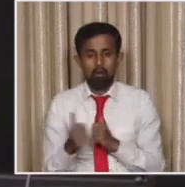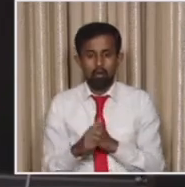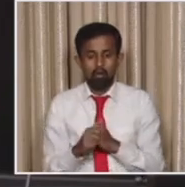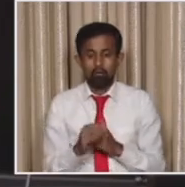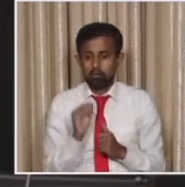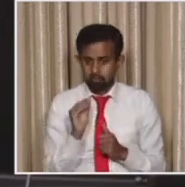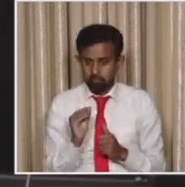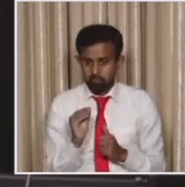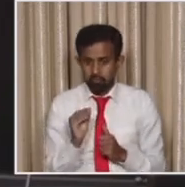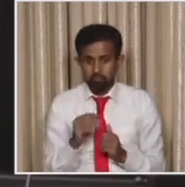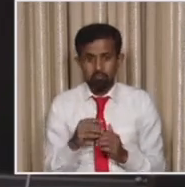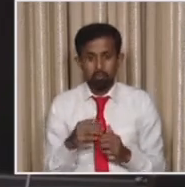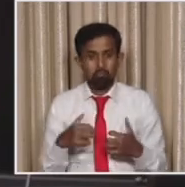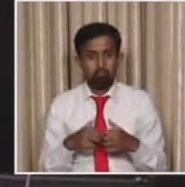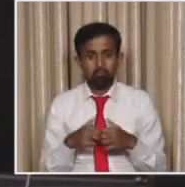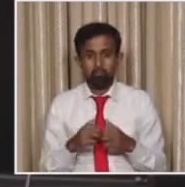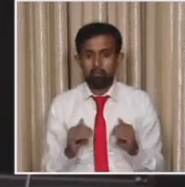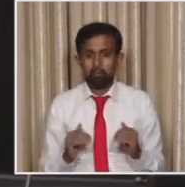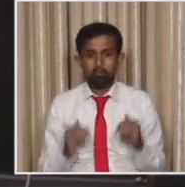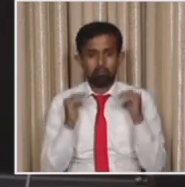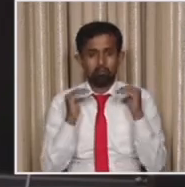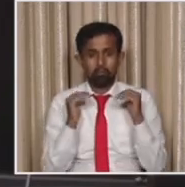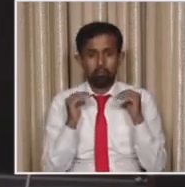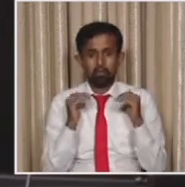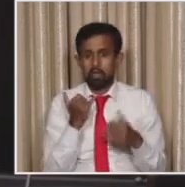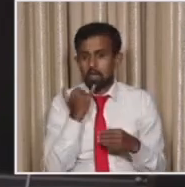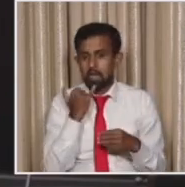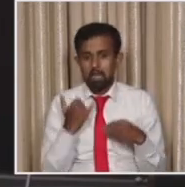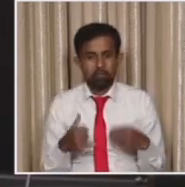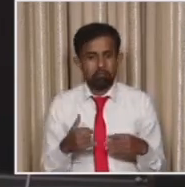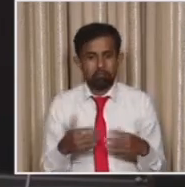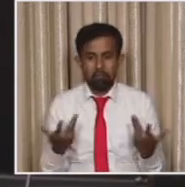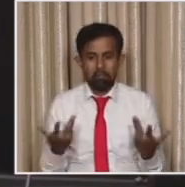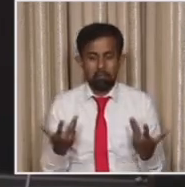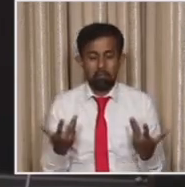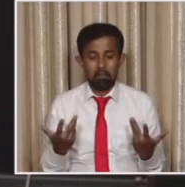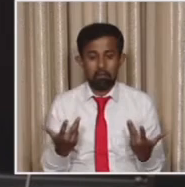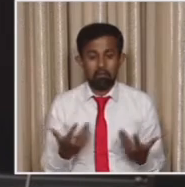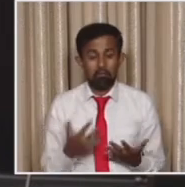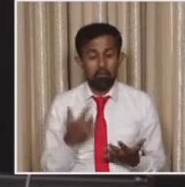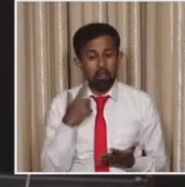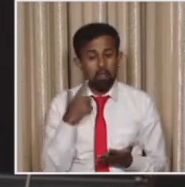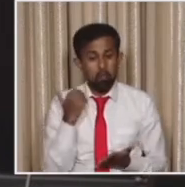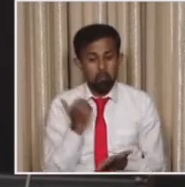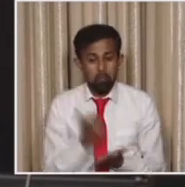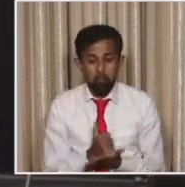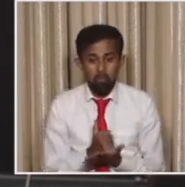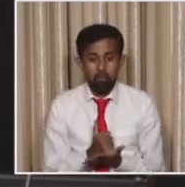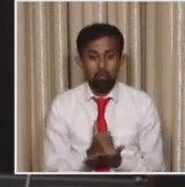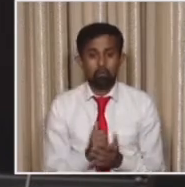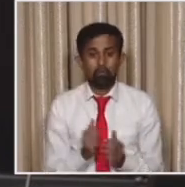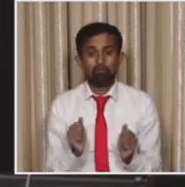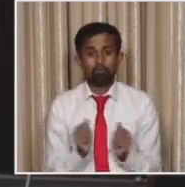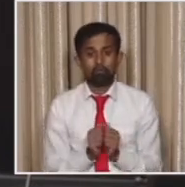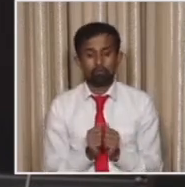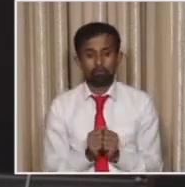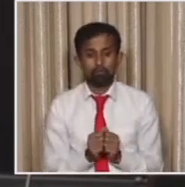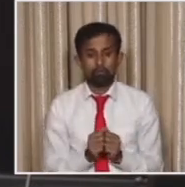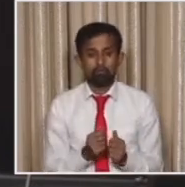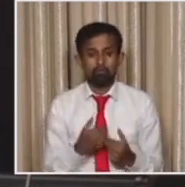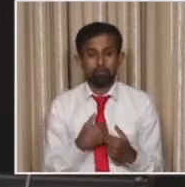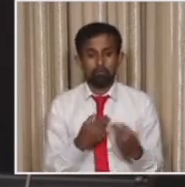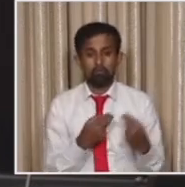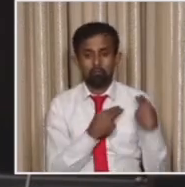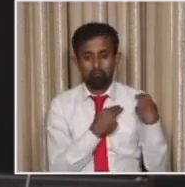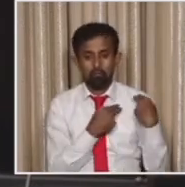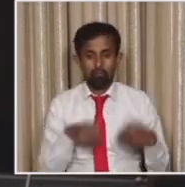තුරු මේ තත්ත්වෙන් මේක ගොඩ ගන්න එකේ ඇති ලේසි වැඩක් නෙමෙයි. ඉත මහා අමාරු කාර්යභාරයක් තමයි මට පැවරලා තියෙන්නේ.